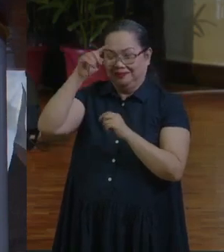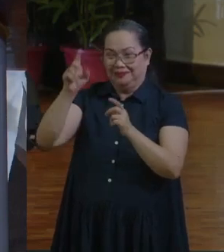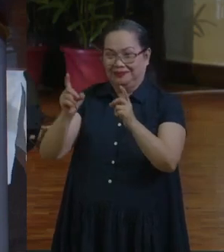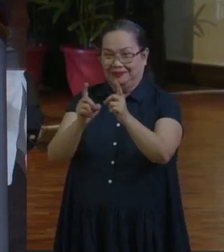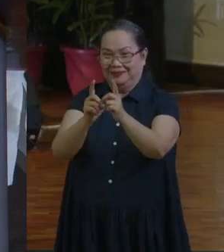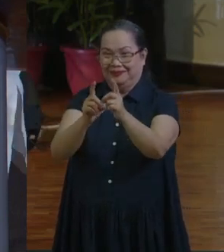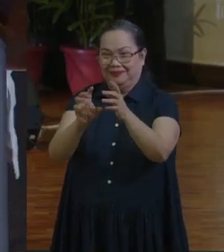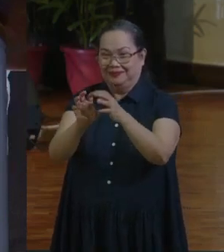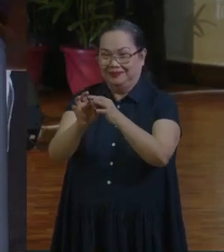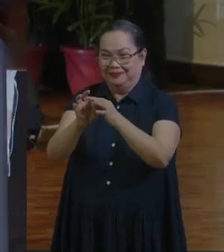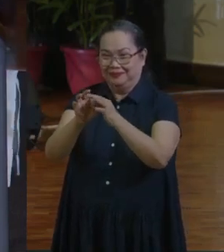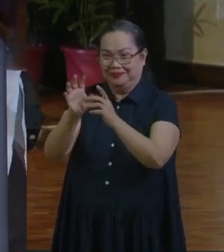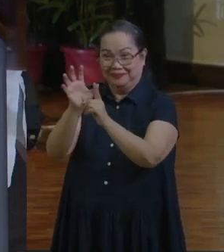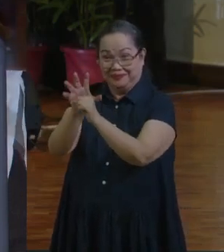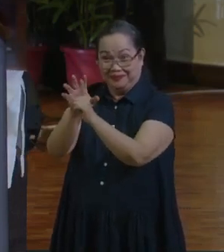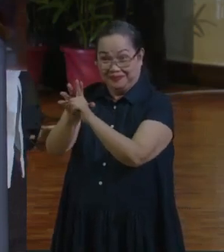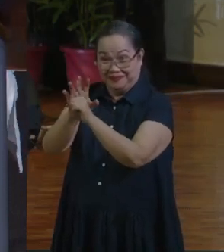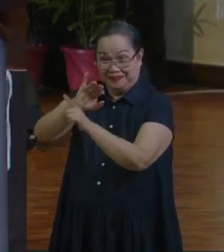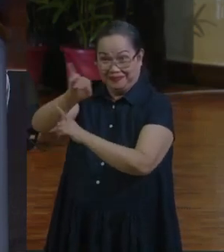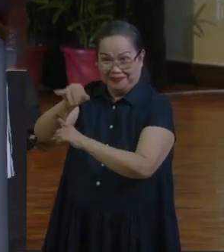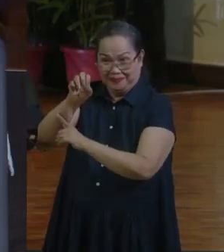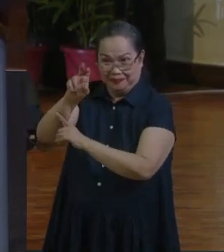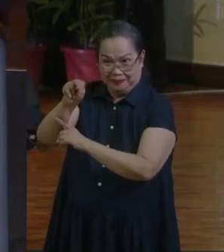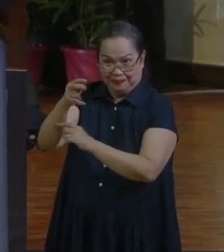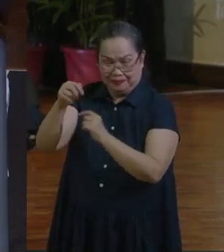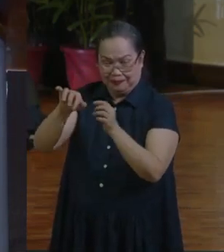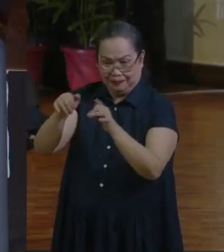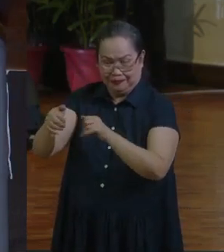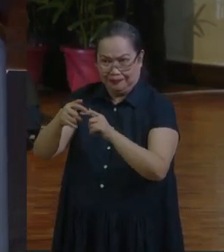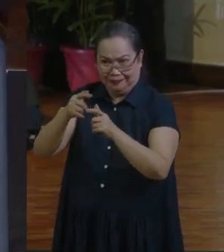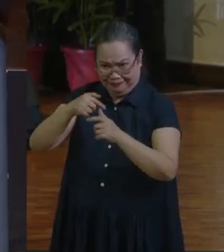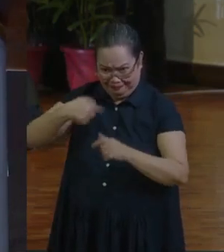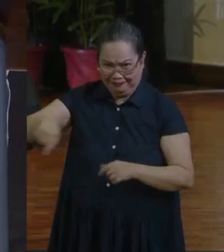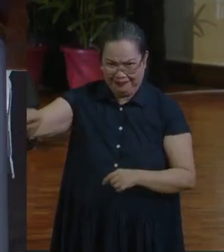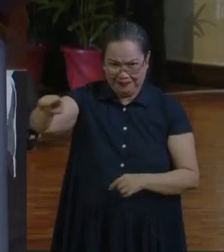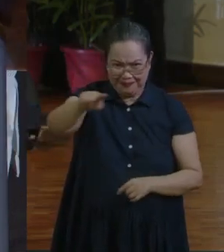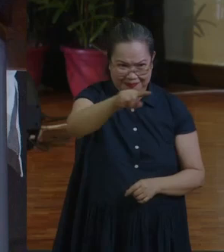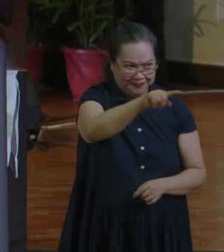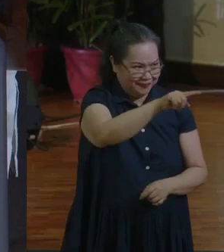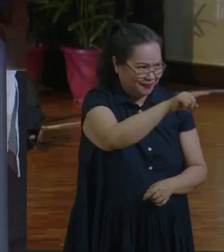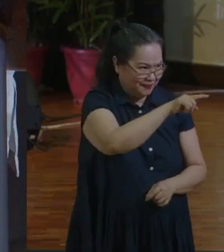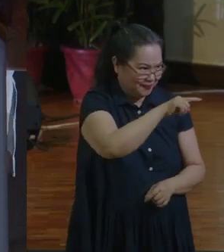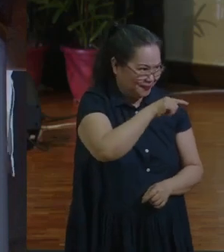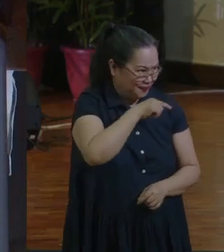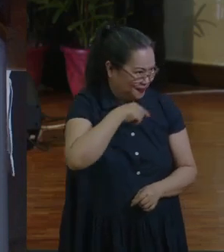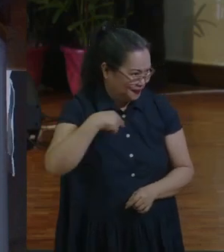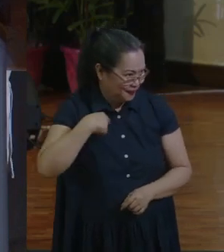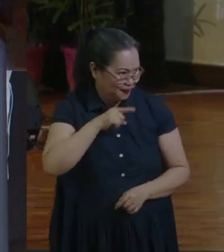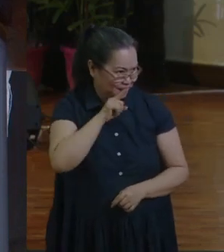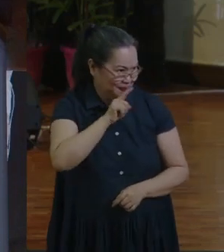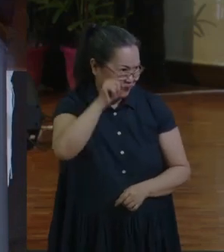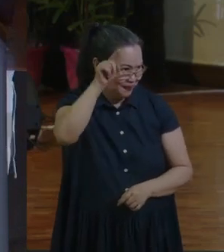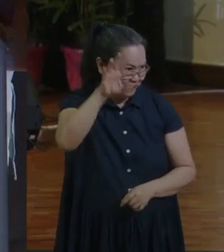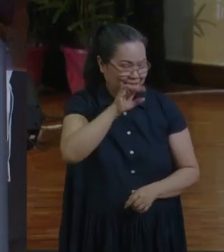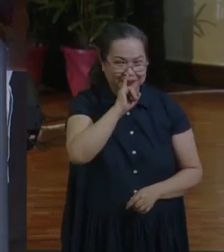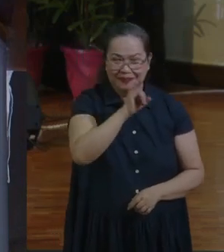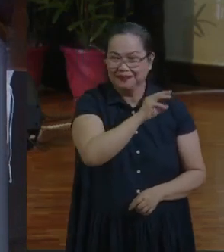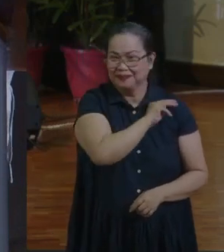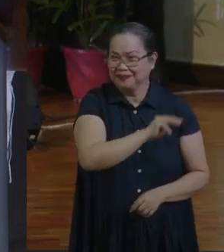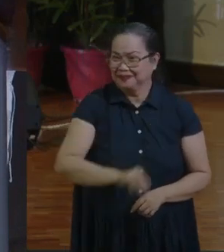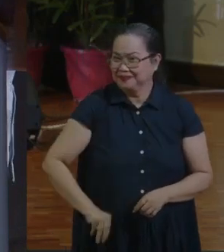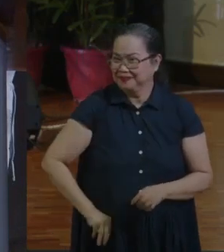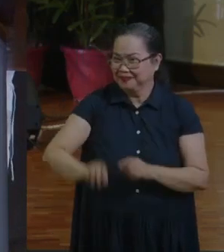ni John, kay John mismo, at sa atin din, na siya nga ang Mesiyas ng